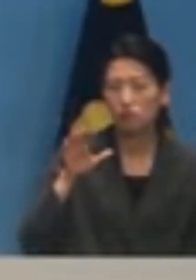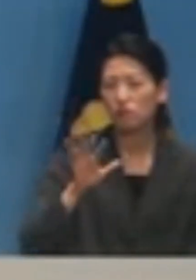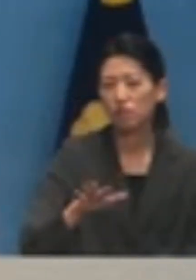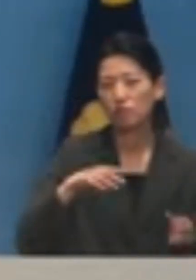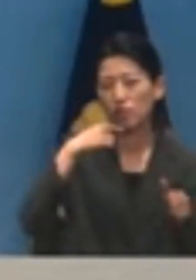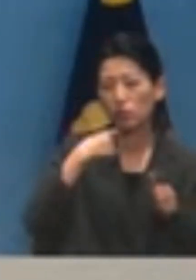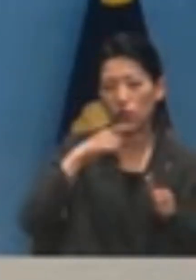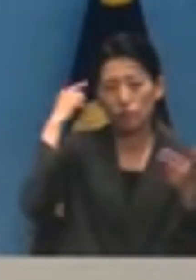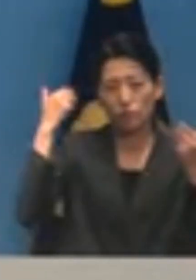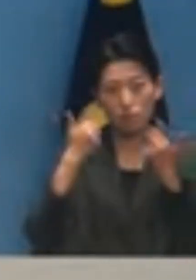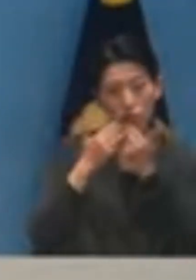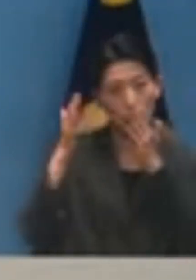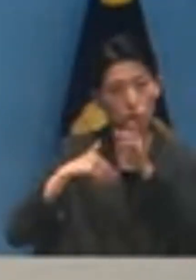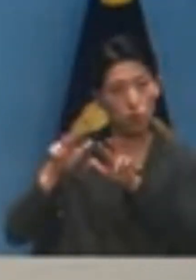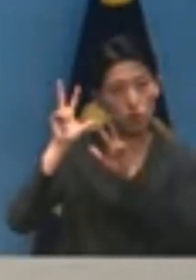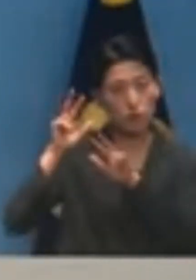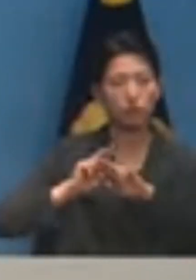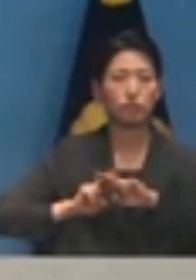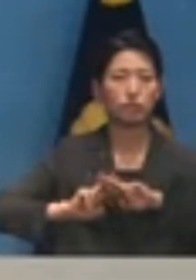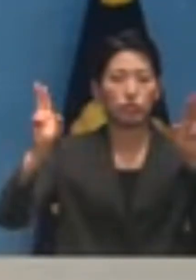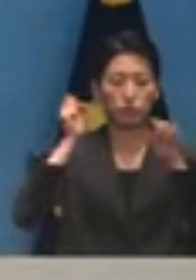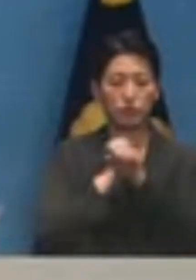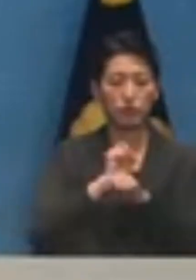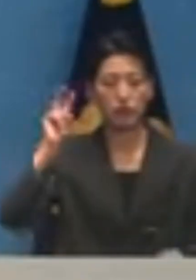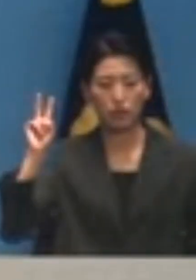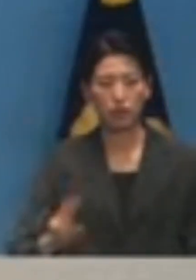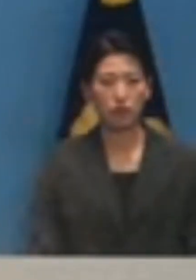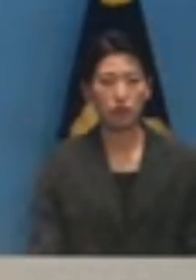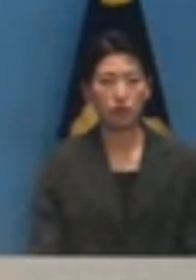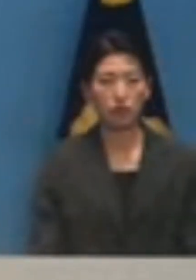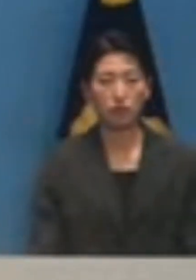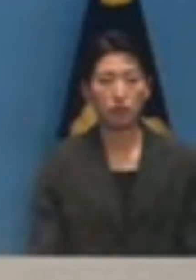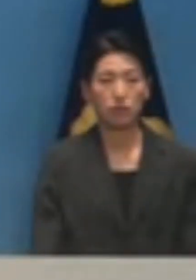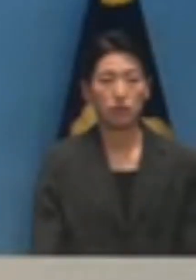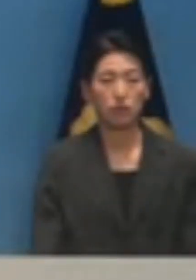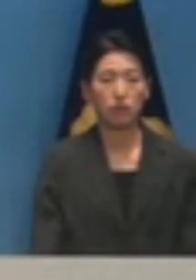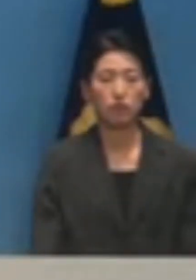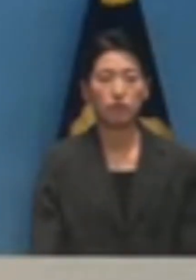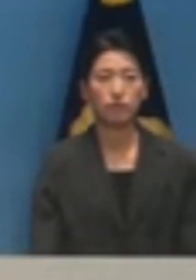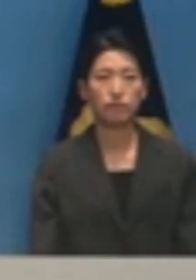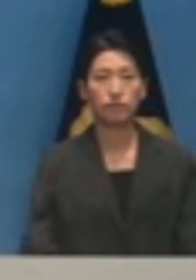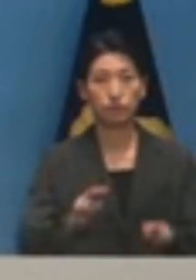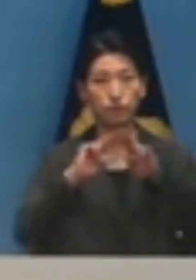반교육적 공약을 즉각 철회하지 않는다면 우리는